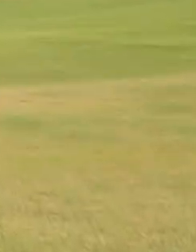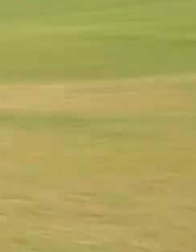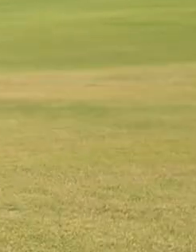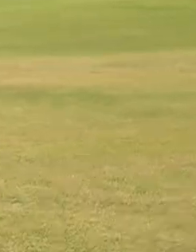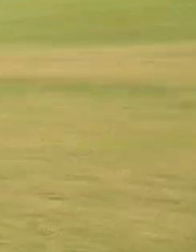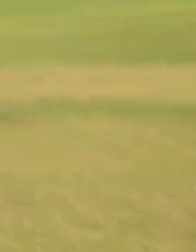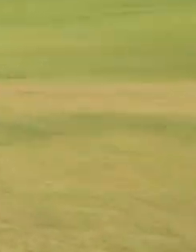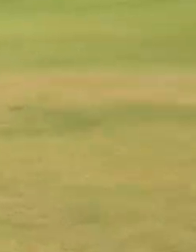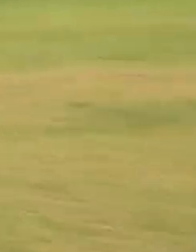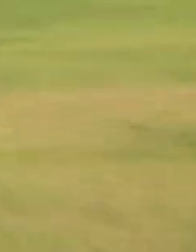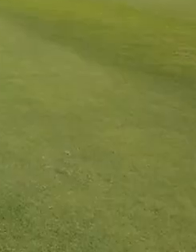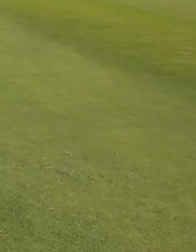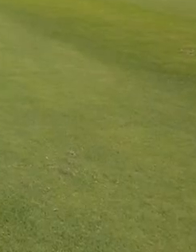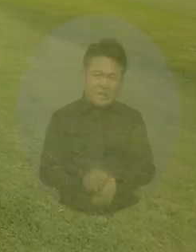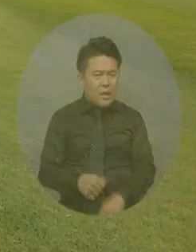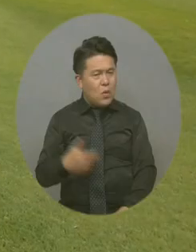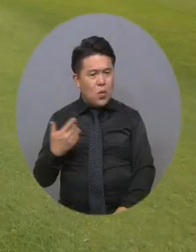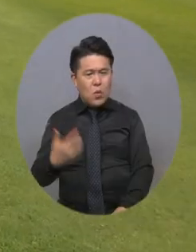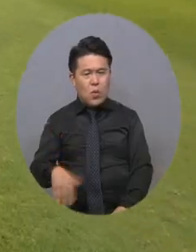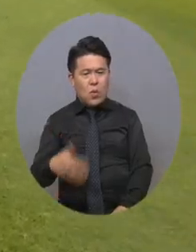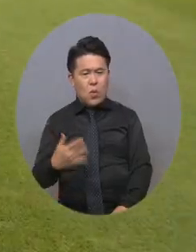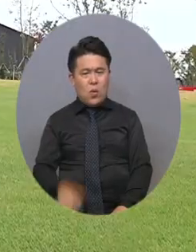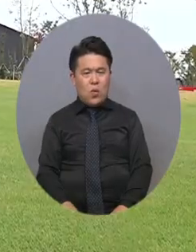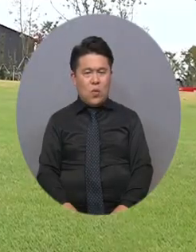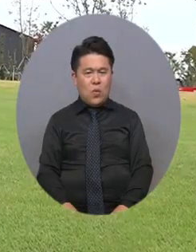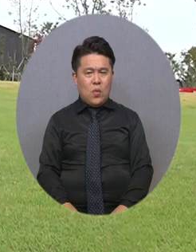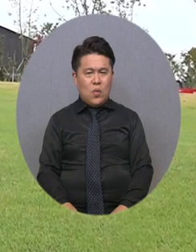아 역시 찍었는데 디봇이라 찍었는데.